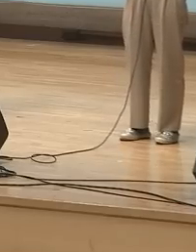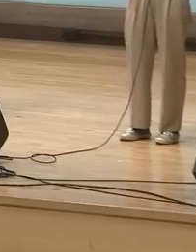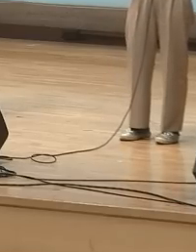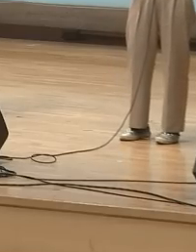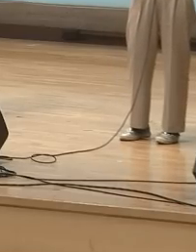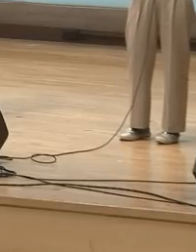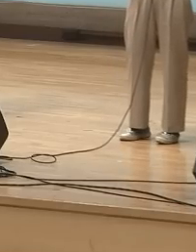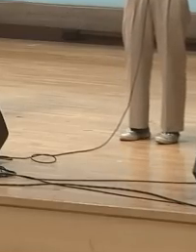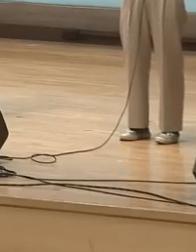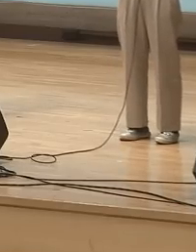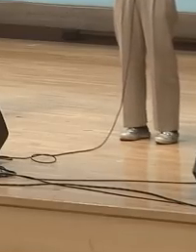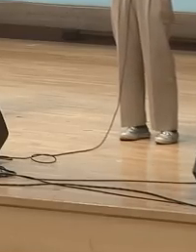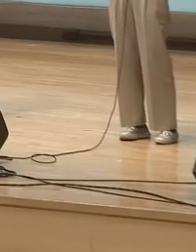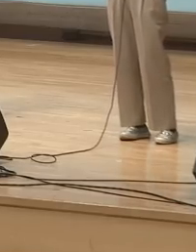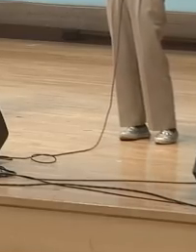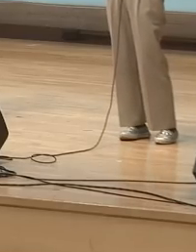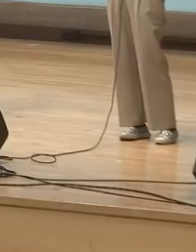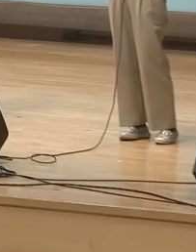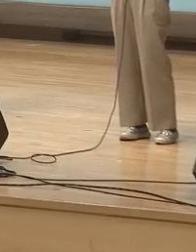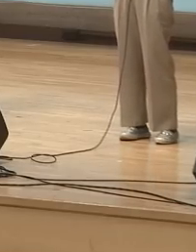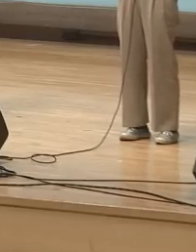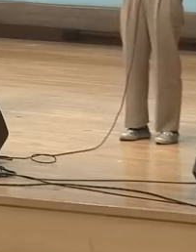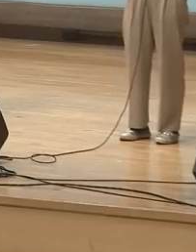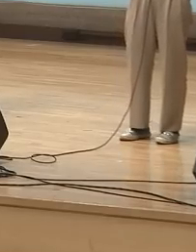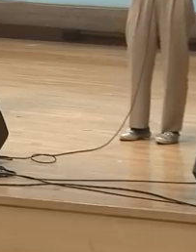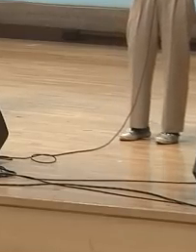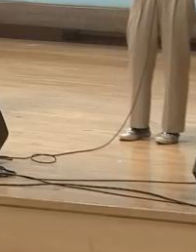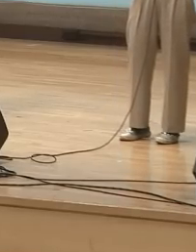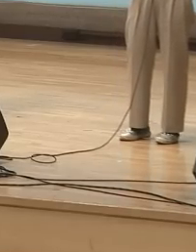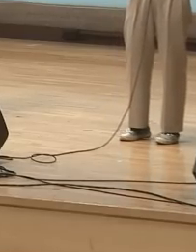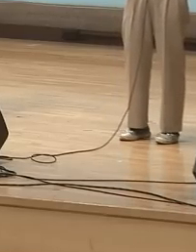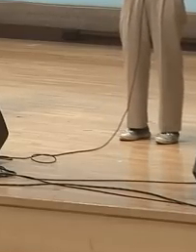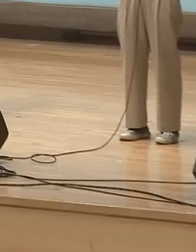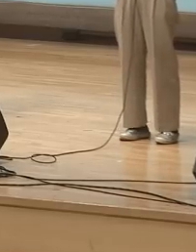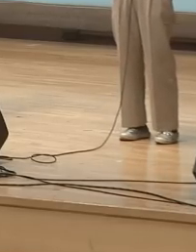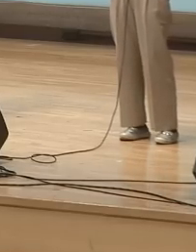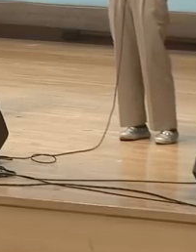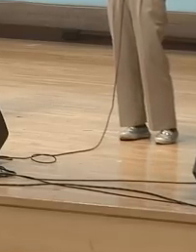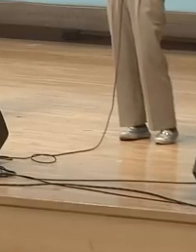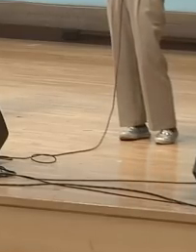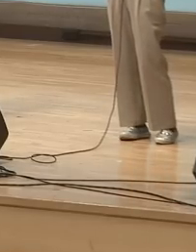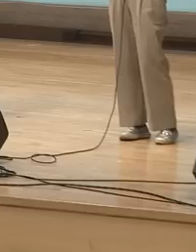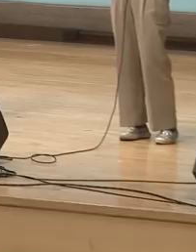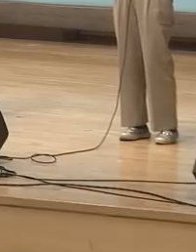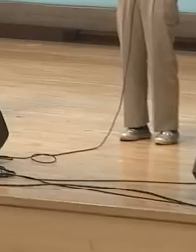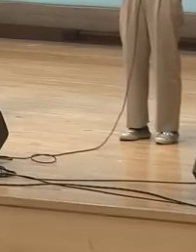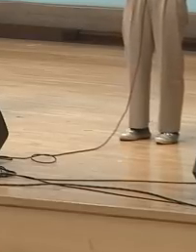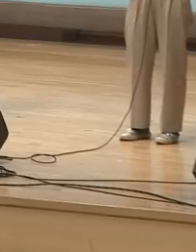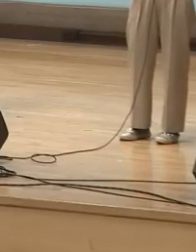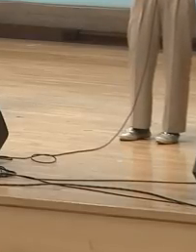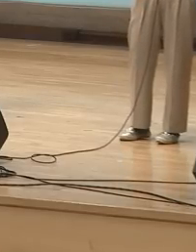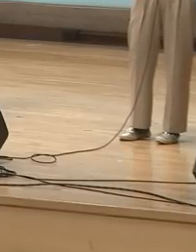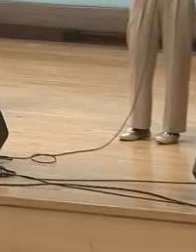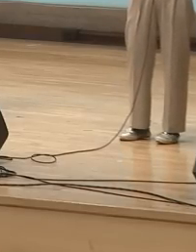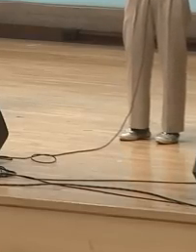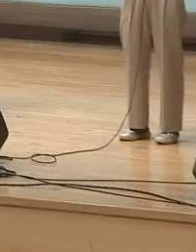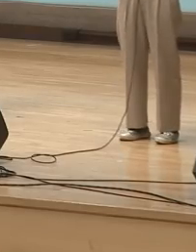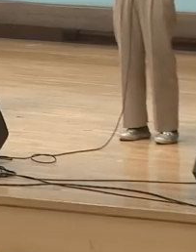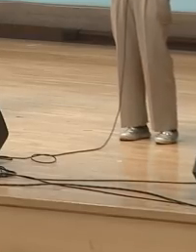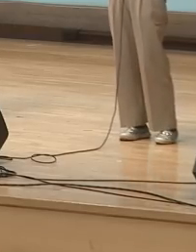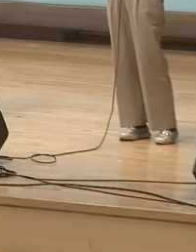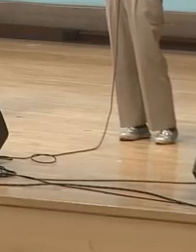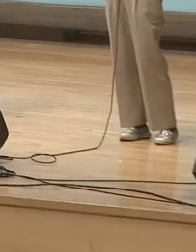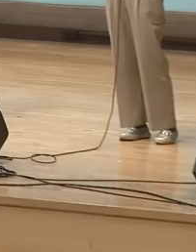그 믿음으로 나아갈 수 있도록 붙잡아 주시옵소서. 하나님 온전한 그 사랑 가운데 머물게 하여 주시고